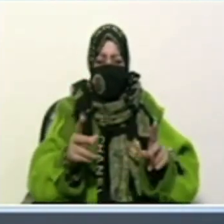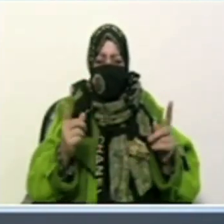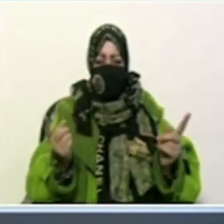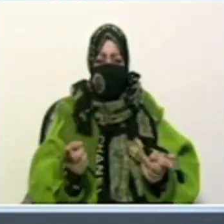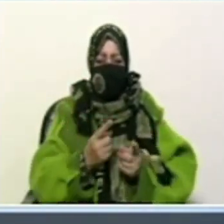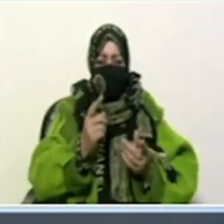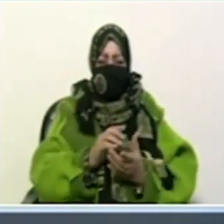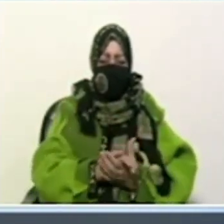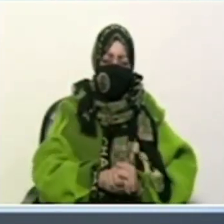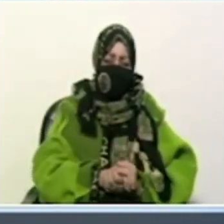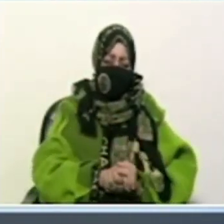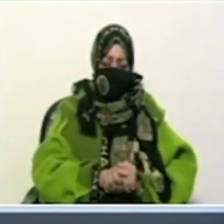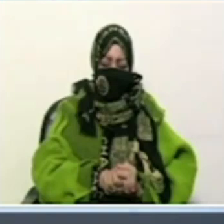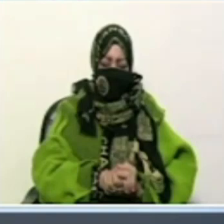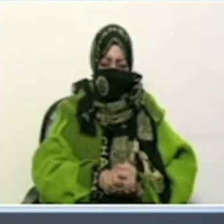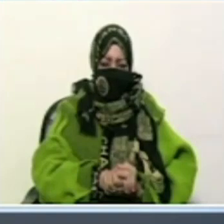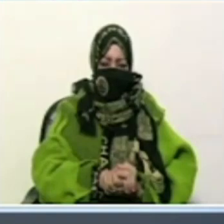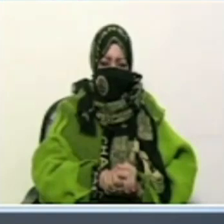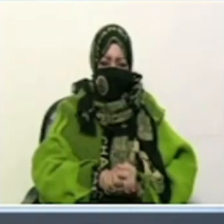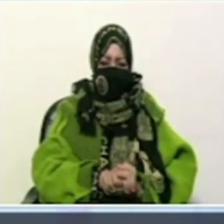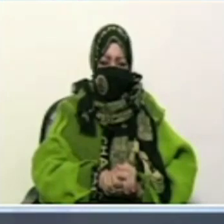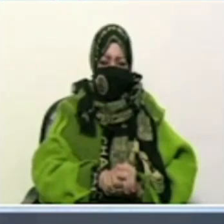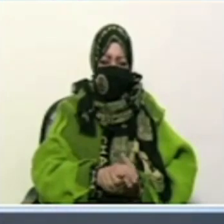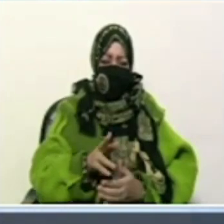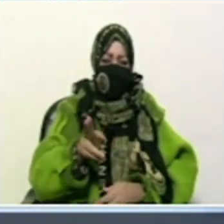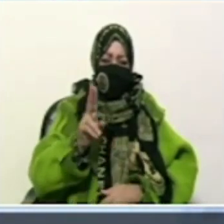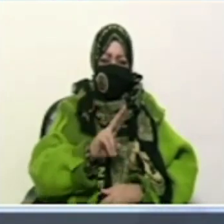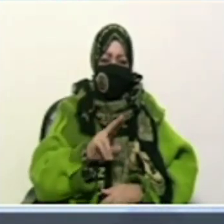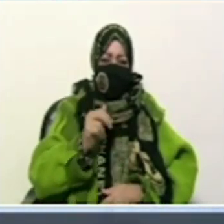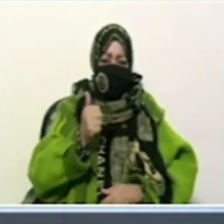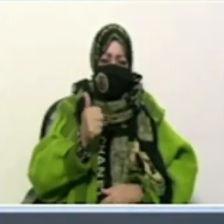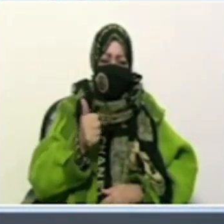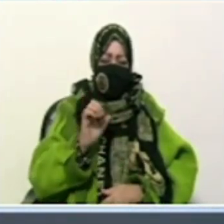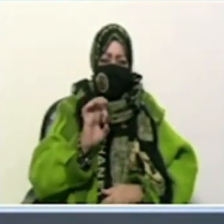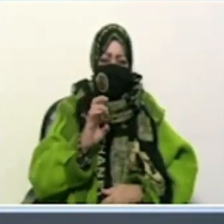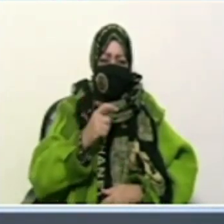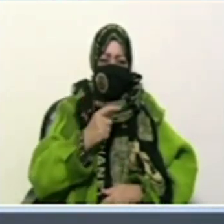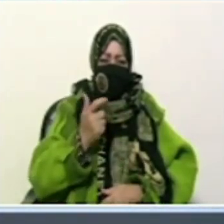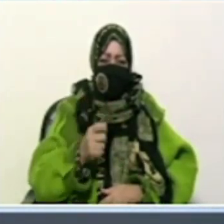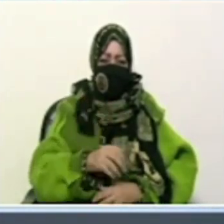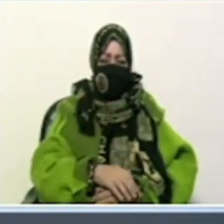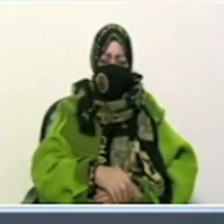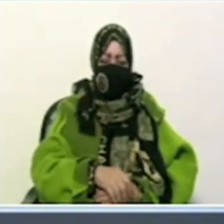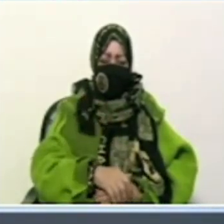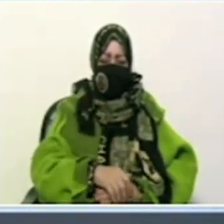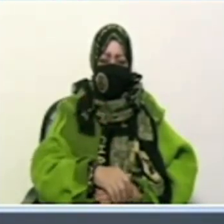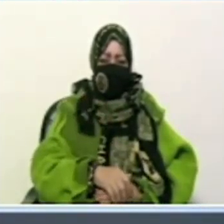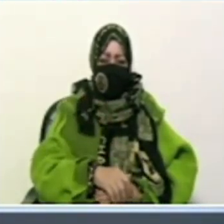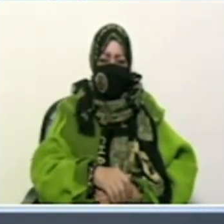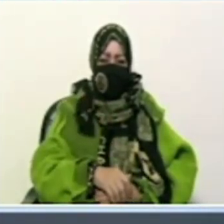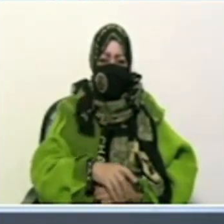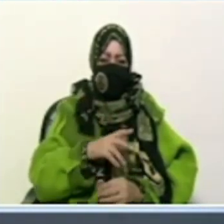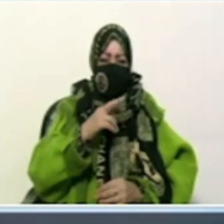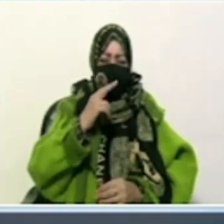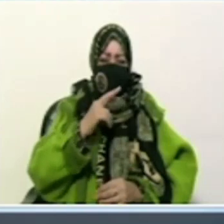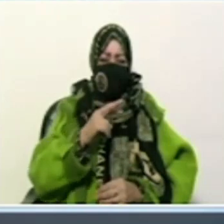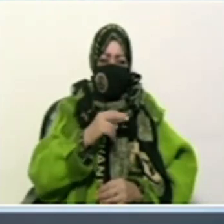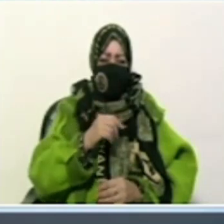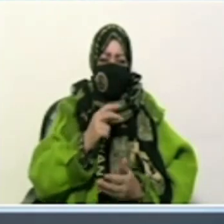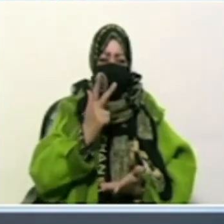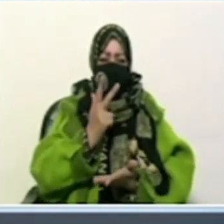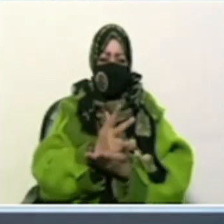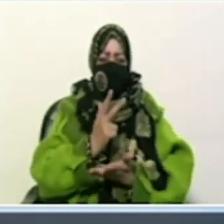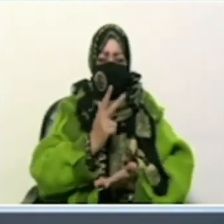ذكرت أن لها مرتب قالت في المصرف في حسابها وينزل، وقالت ولم أستطع السحب منه